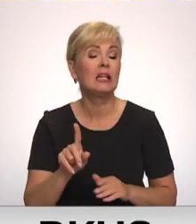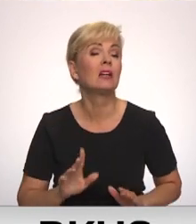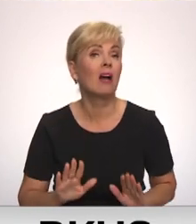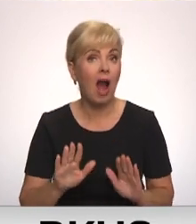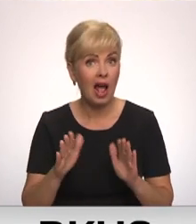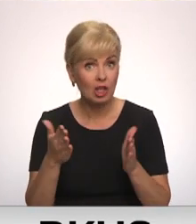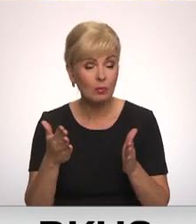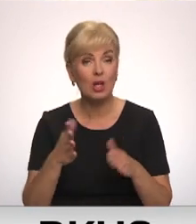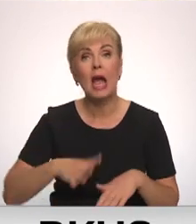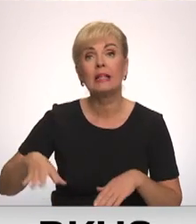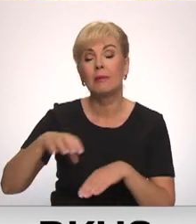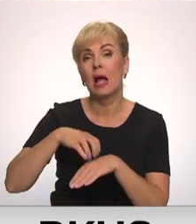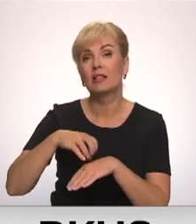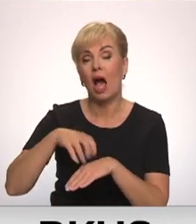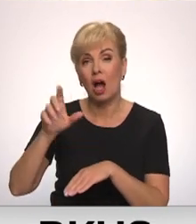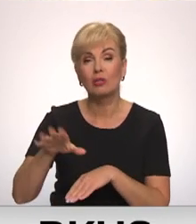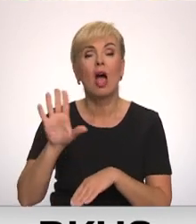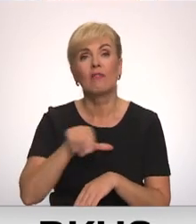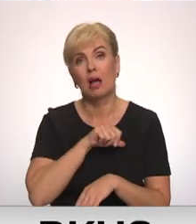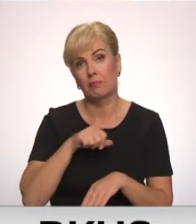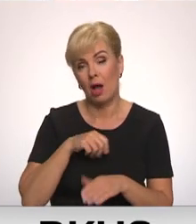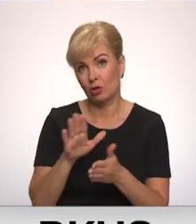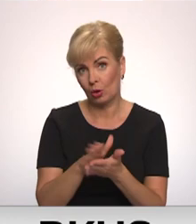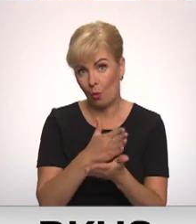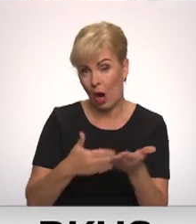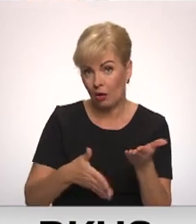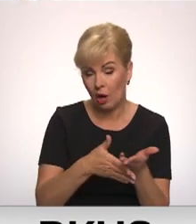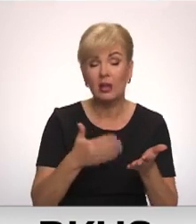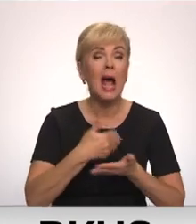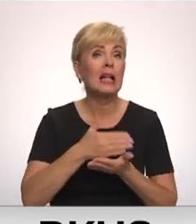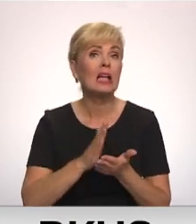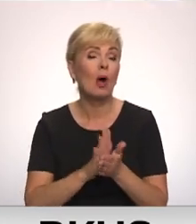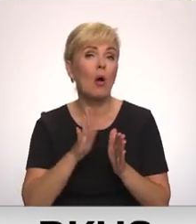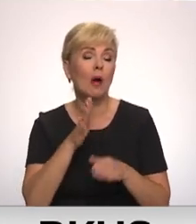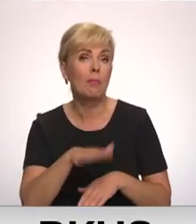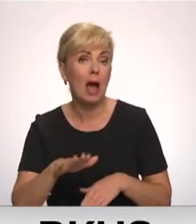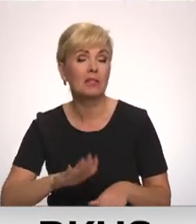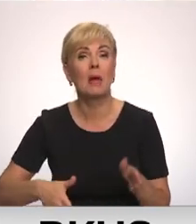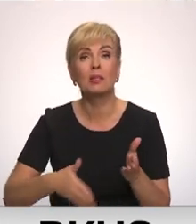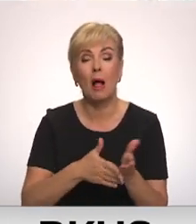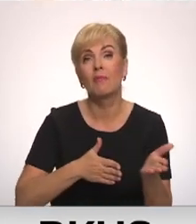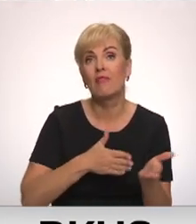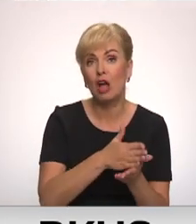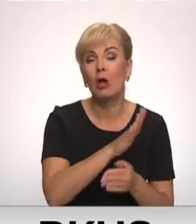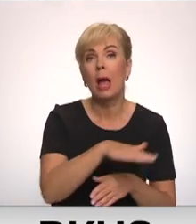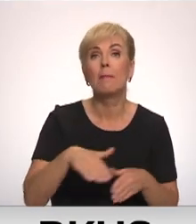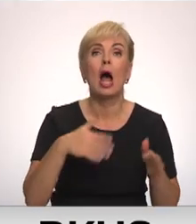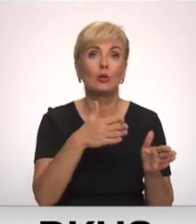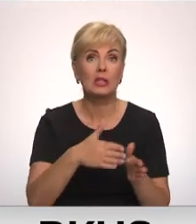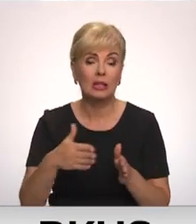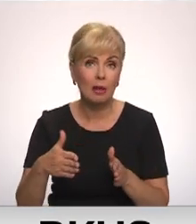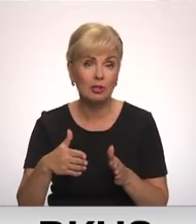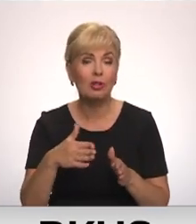gadījumos ģimenes ārsts var tikt galā. Lielākajā daļā gadījumu bērniem, kuri pēc palīdzības vēršas bērnu slimnīcā, ir